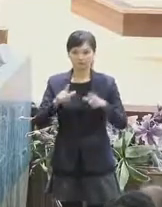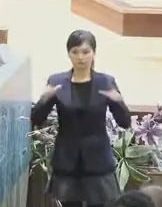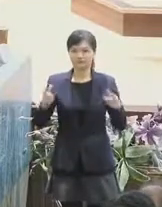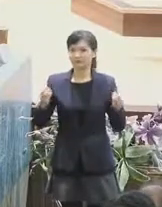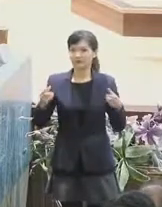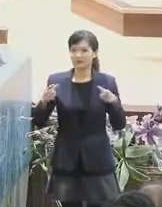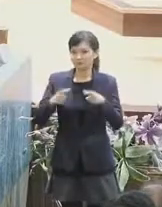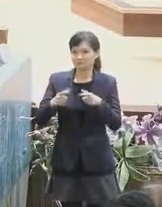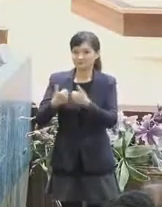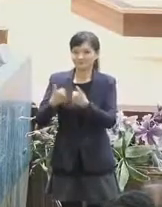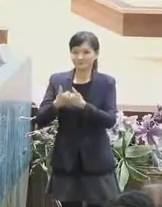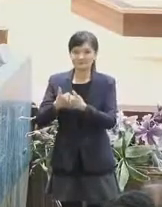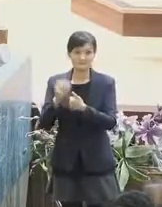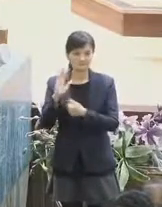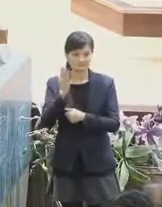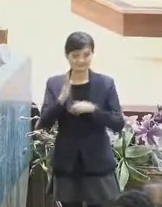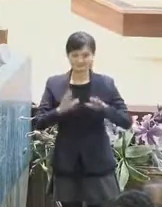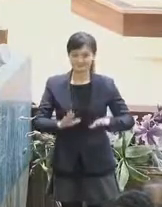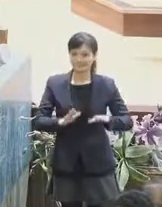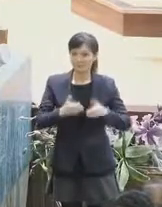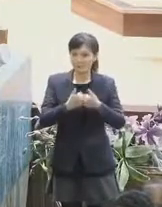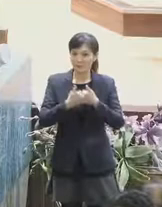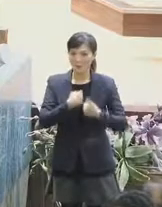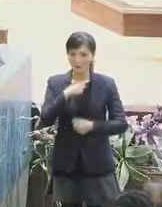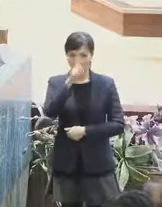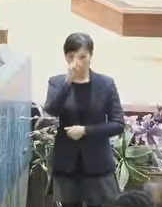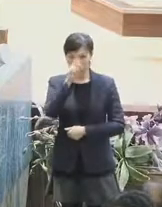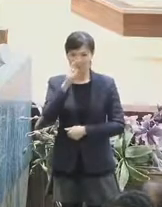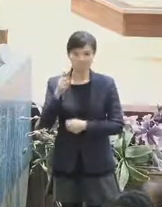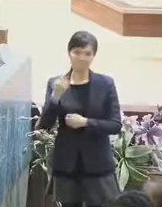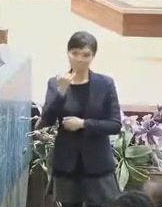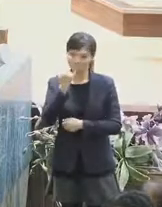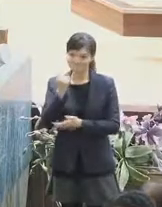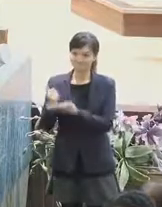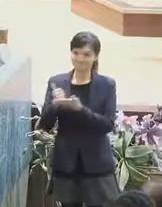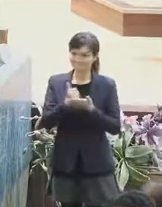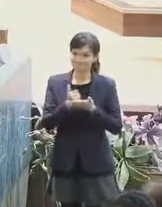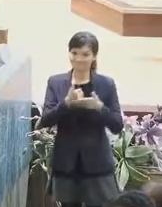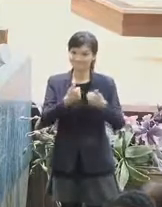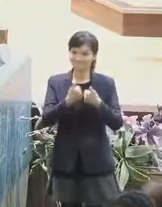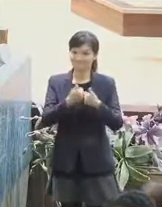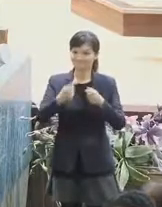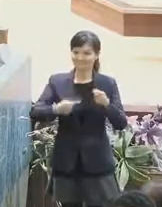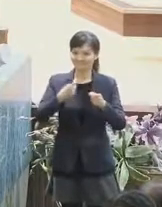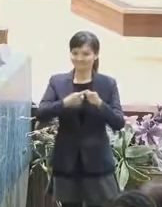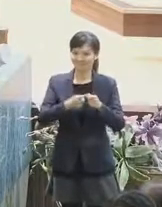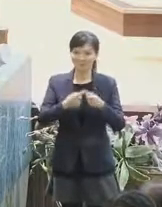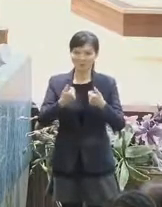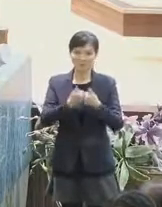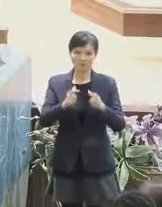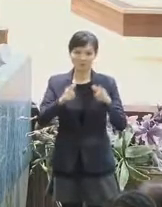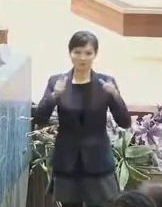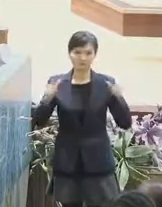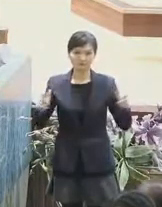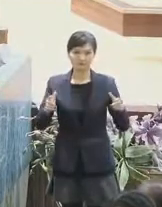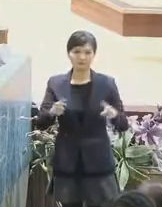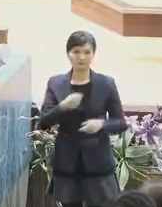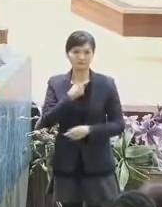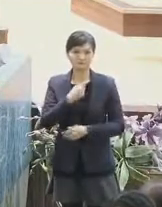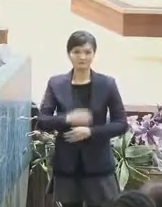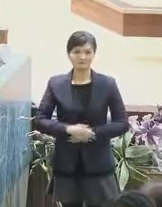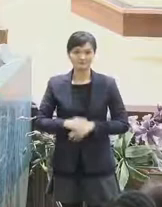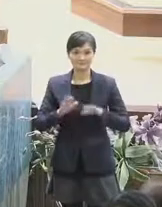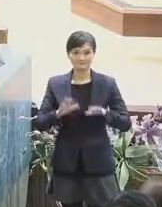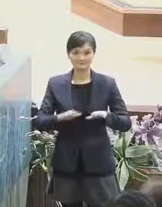大，但是这一次呢，我们更积极的希望 G-Link 可以在台南办一场年会。那这一次呢，我们除了说现场之